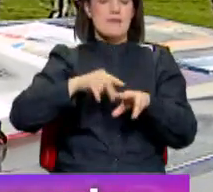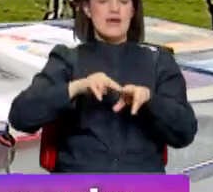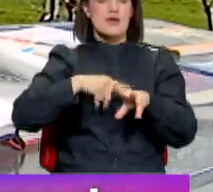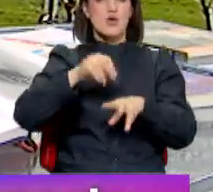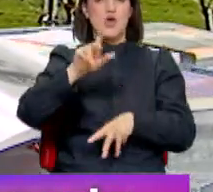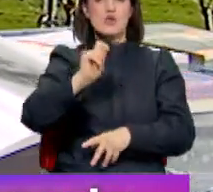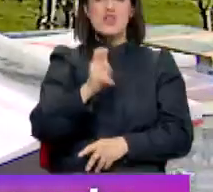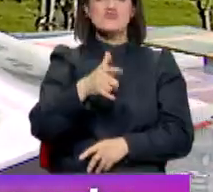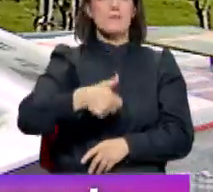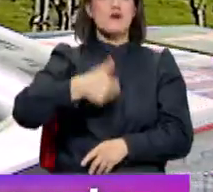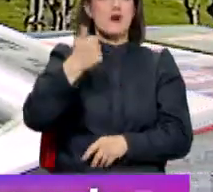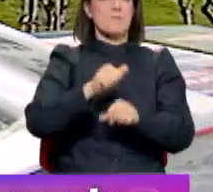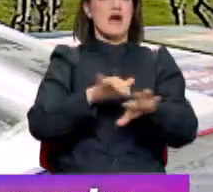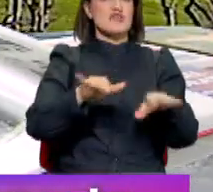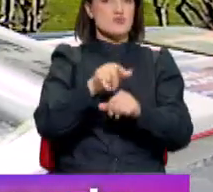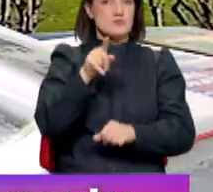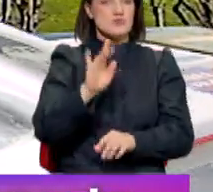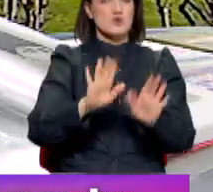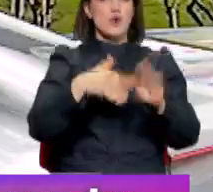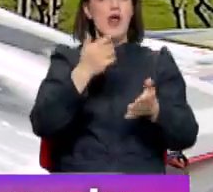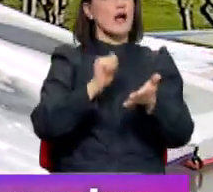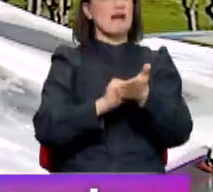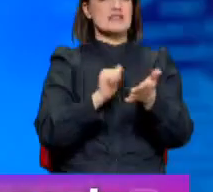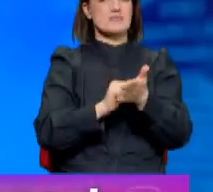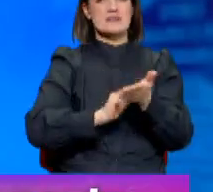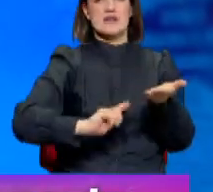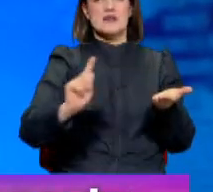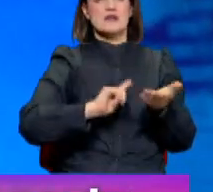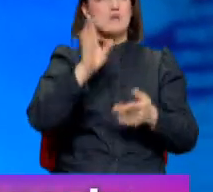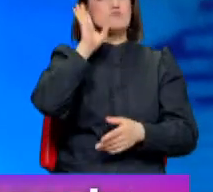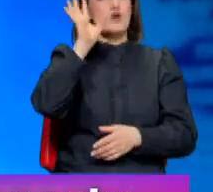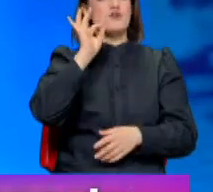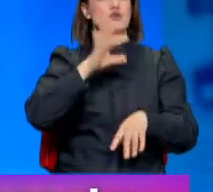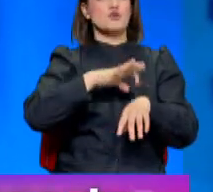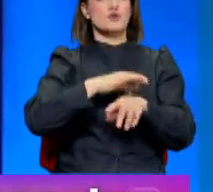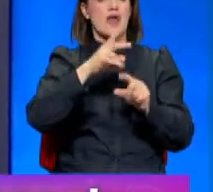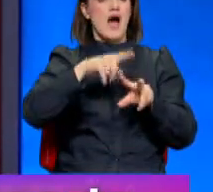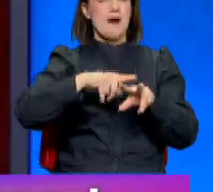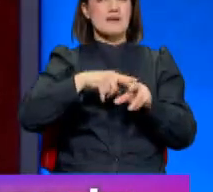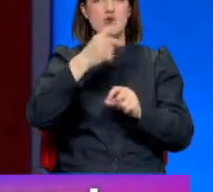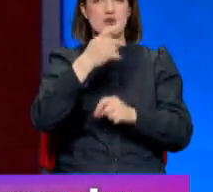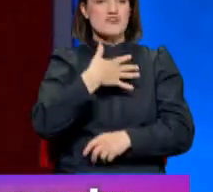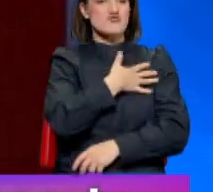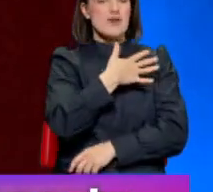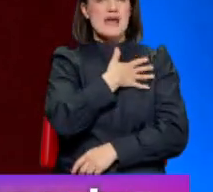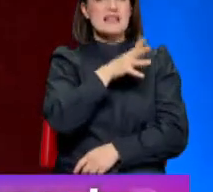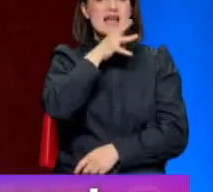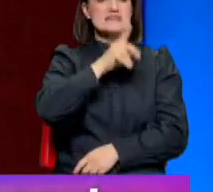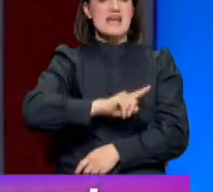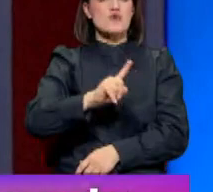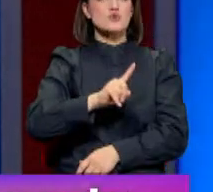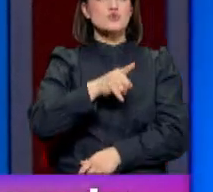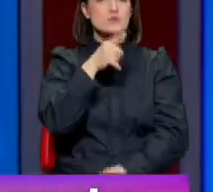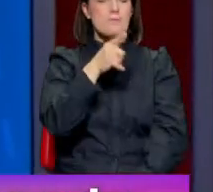başkanının paylaşımları. Sonra gazetemizin yazarı Profesör Doktor Ahmet Özer CHP'nin Esenyurt